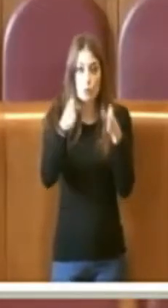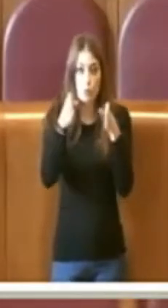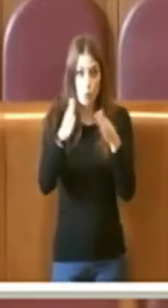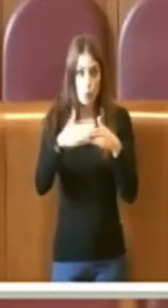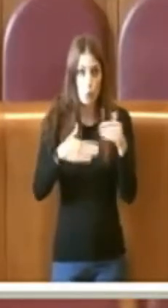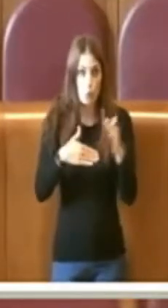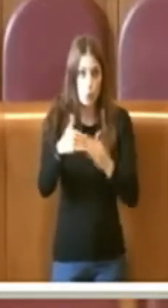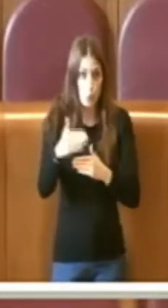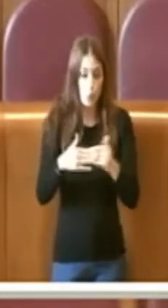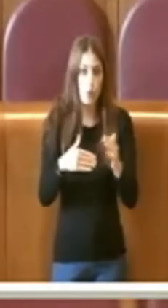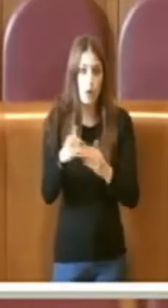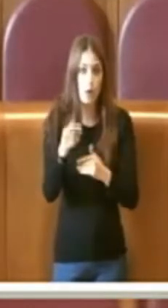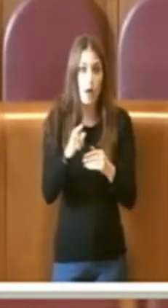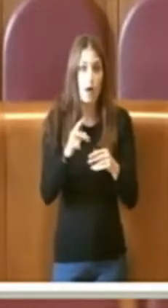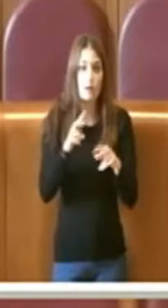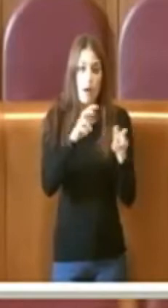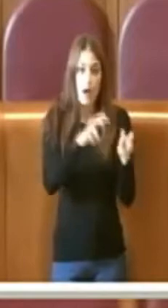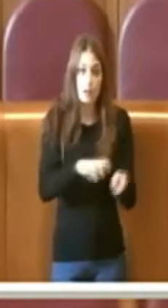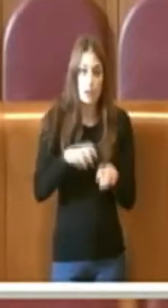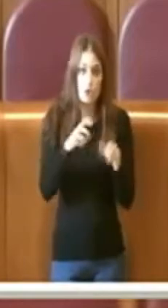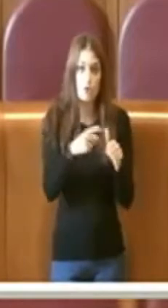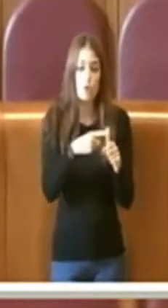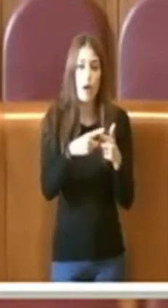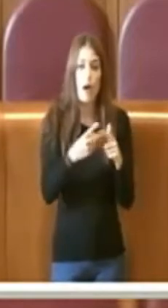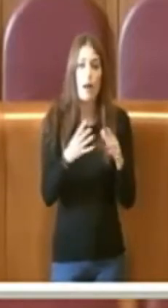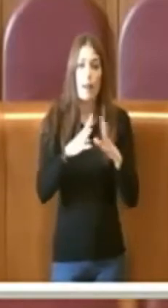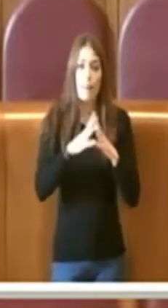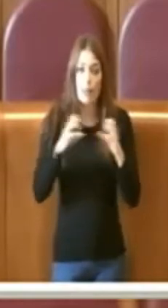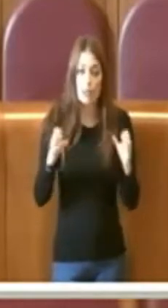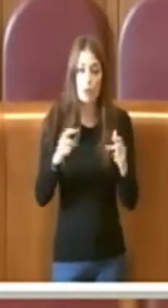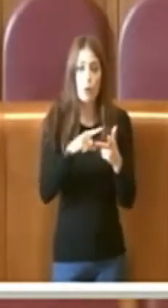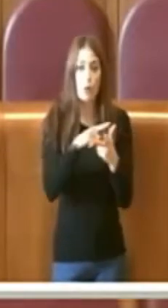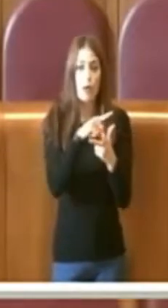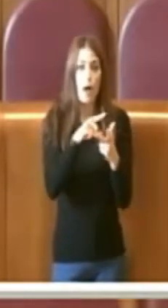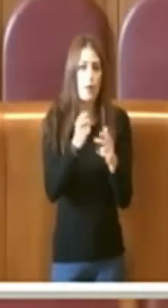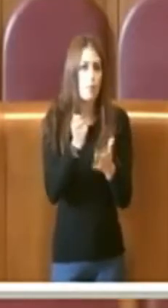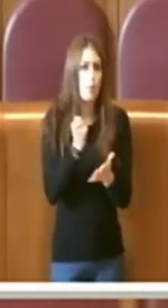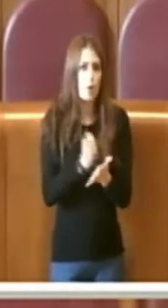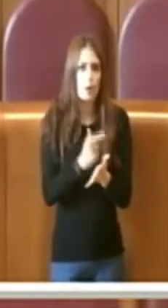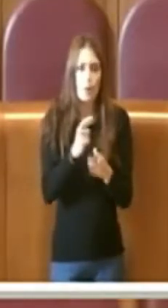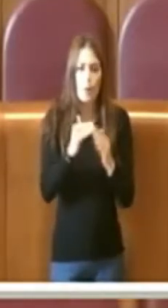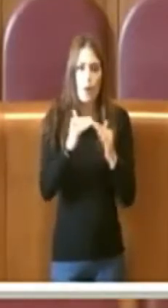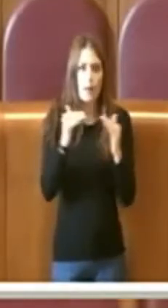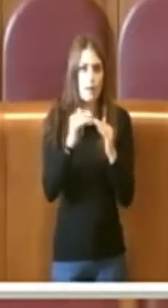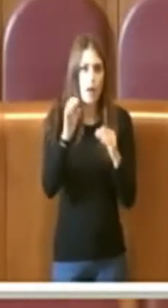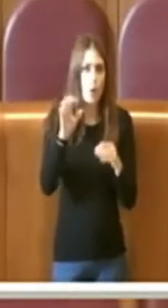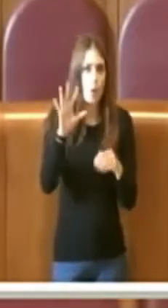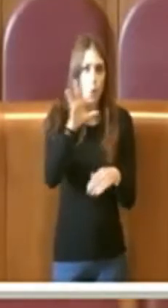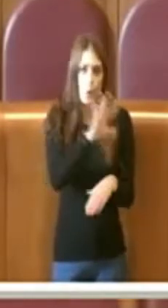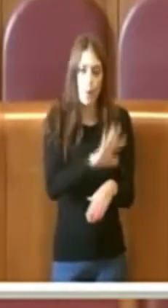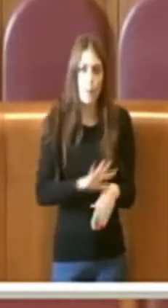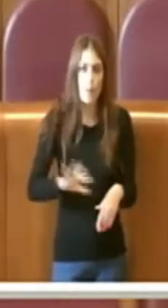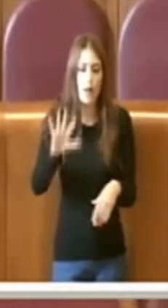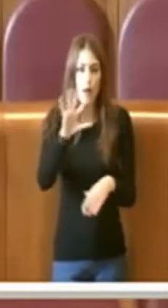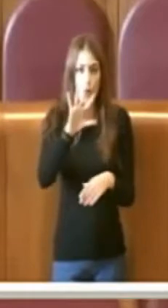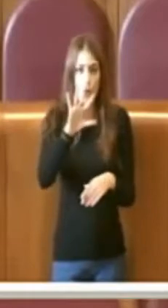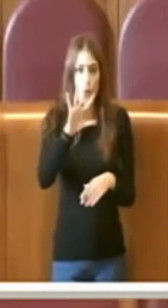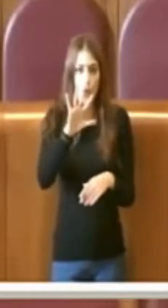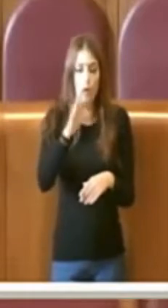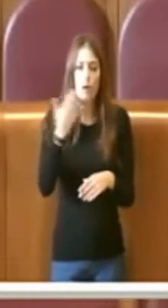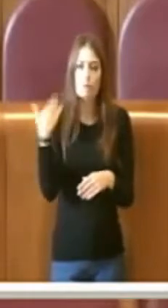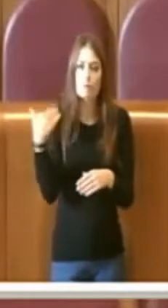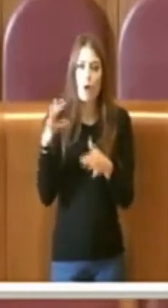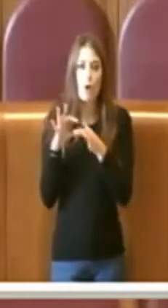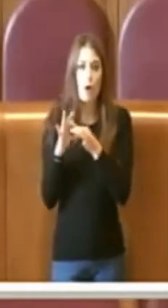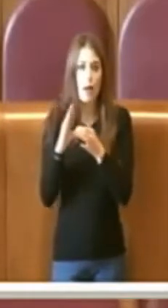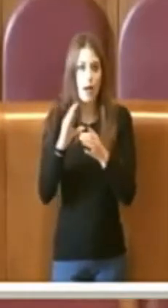imprenditoriale, artigianale, importantissima di livello europeo, con l'allora collega Coglia,